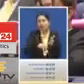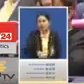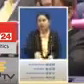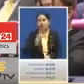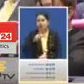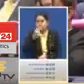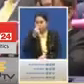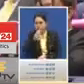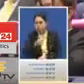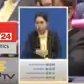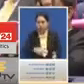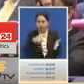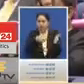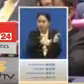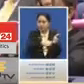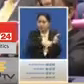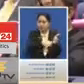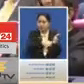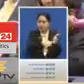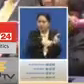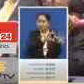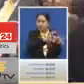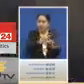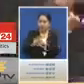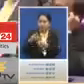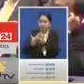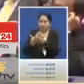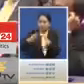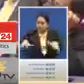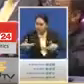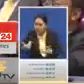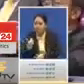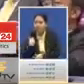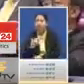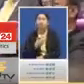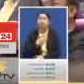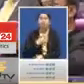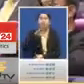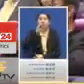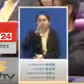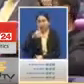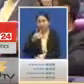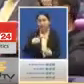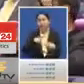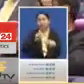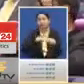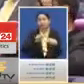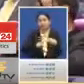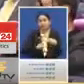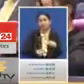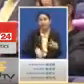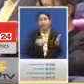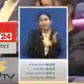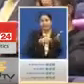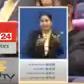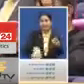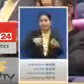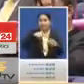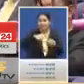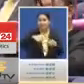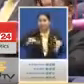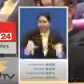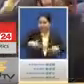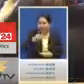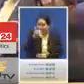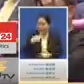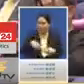ยว่าหนี้มันก่อให้เกิดรายได้ไหมผมก็จะตอบมันเป็นไปได้2ทางคือหนี้ที่ก่อให้เกิดรายได้และไม่เกิดราย